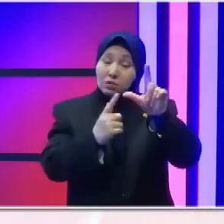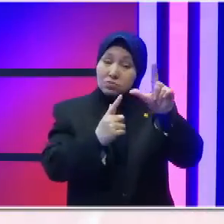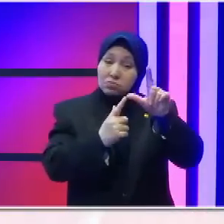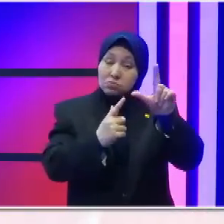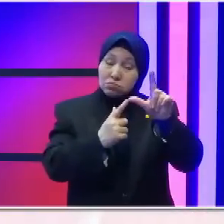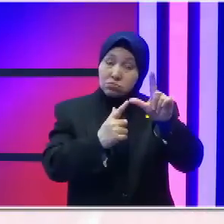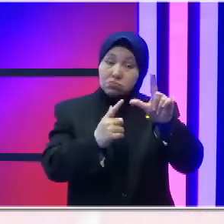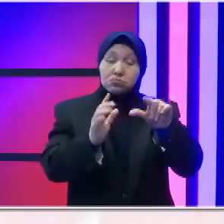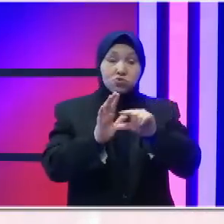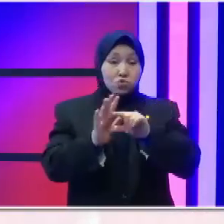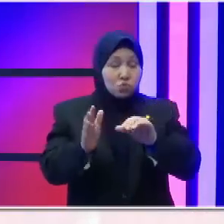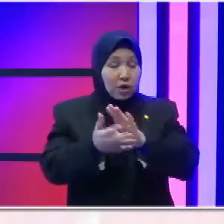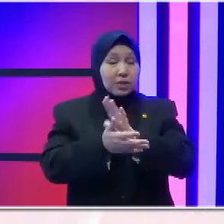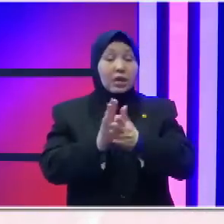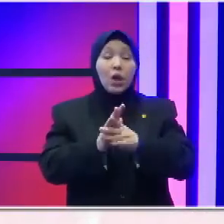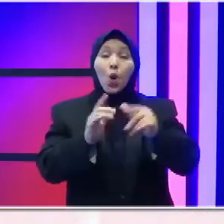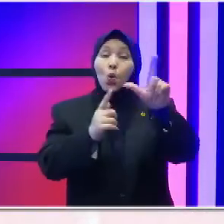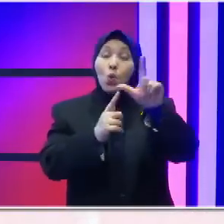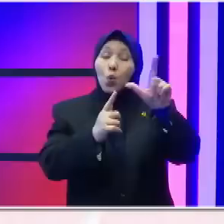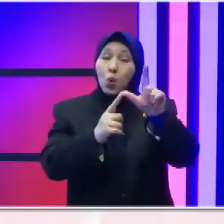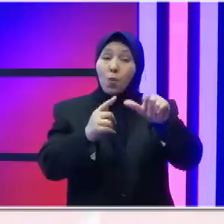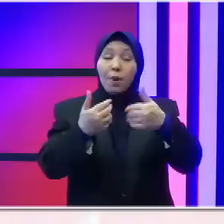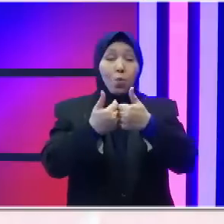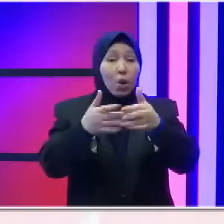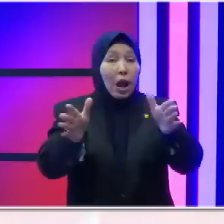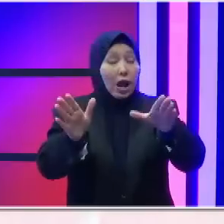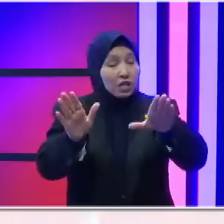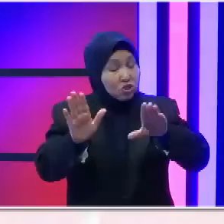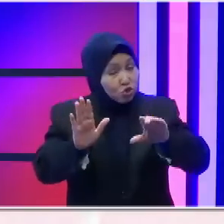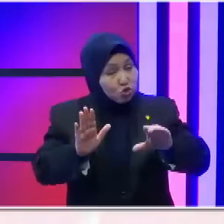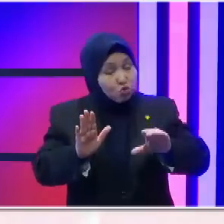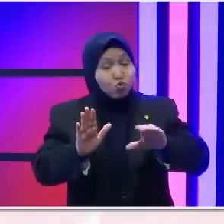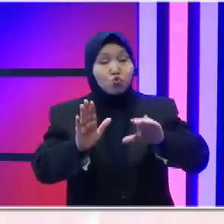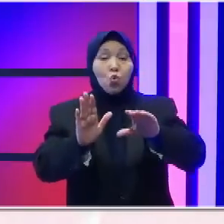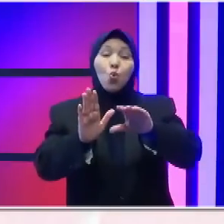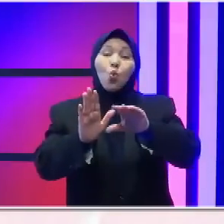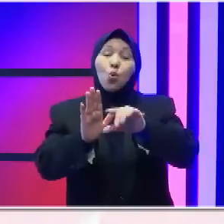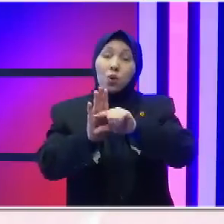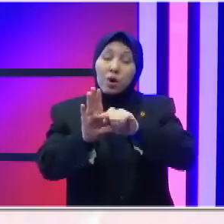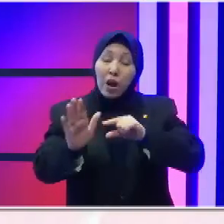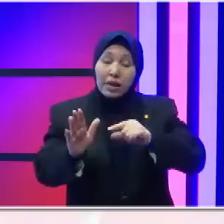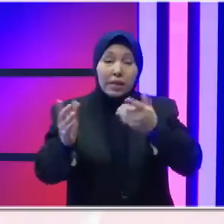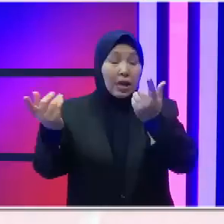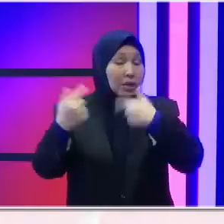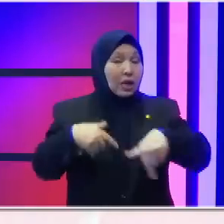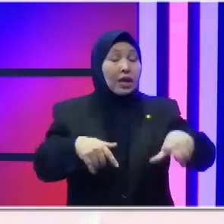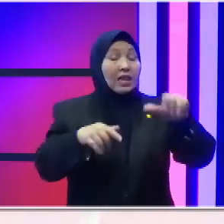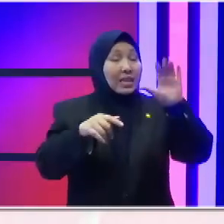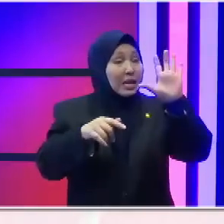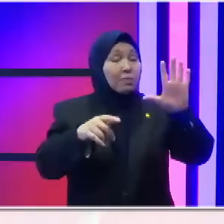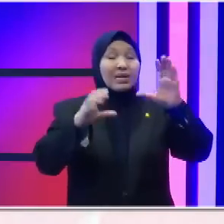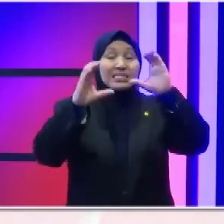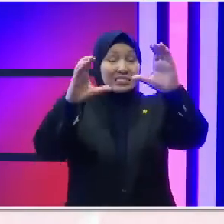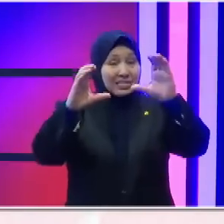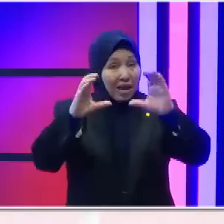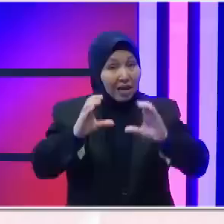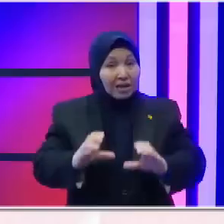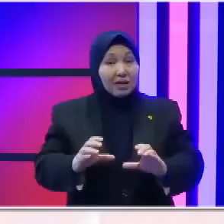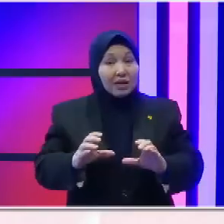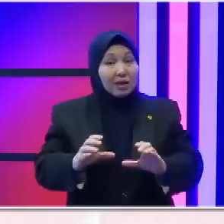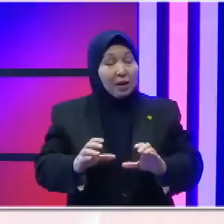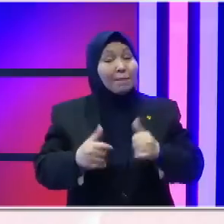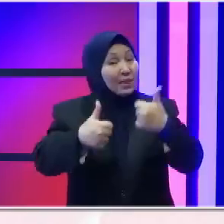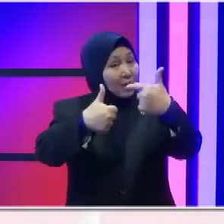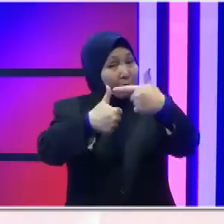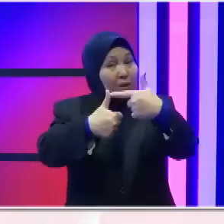Baik. Huruf-huruf pembukaan surah didatangkan dalam lima keadaan. Ada lima keadaan. So